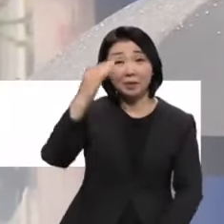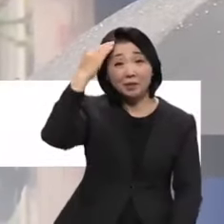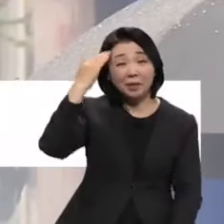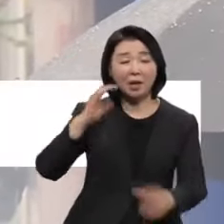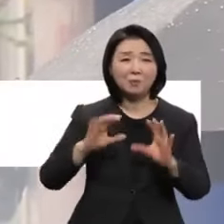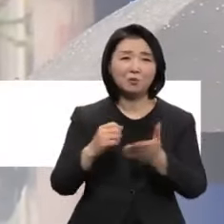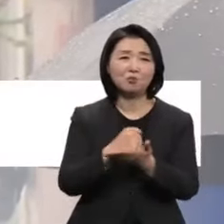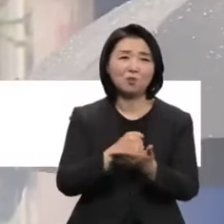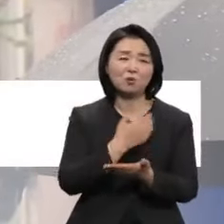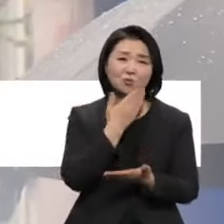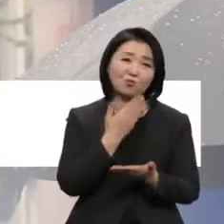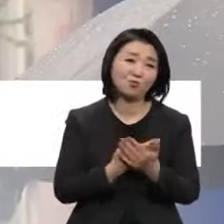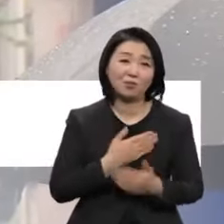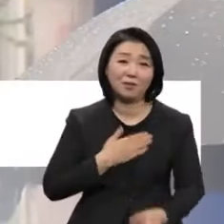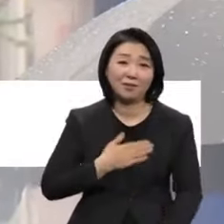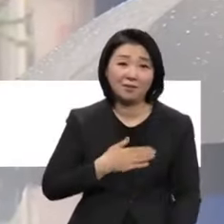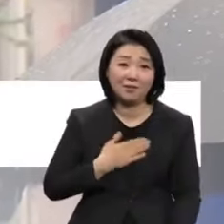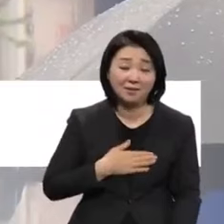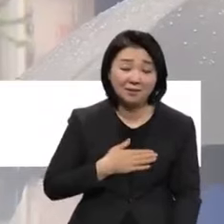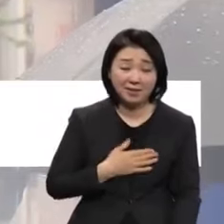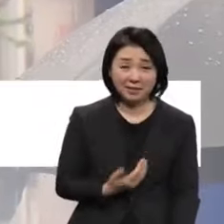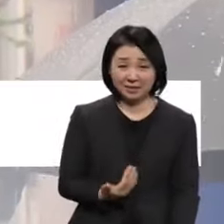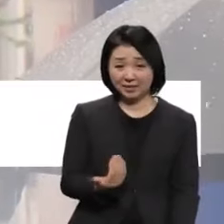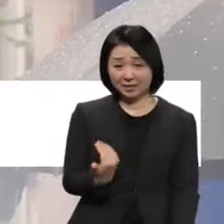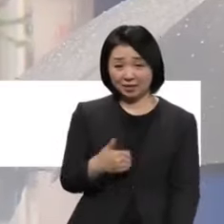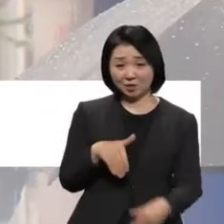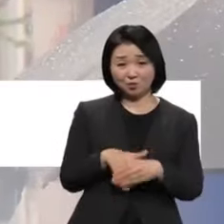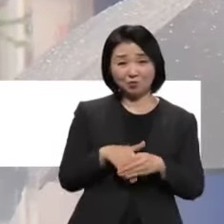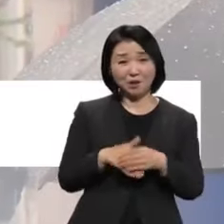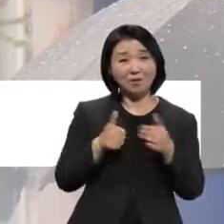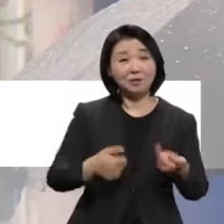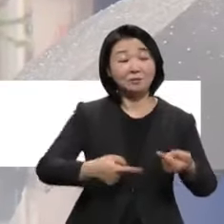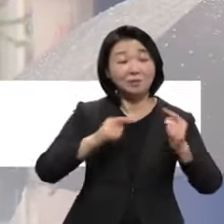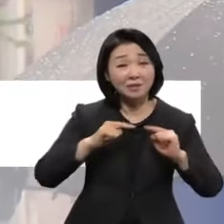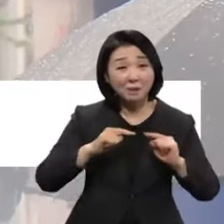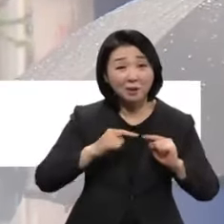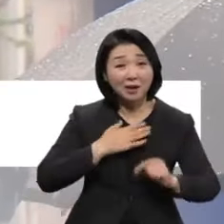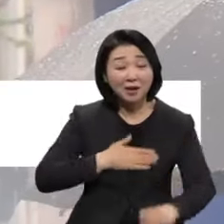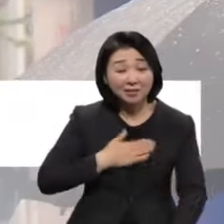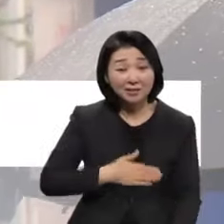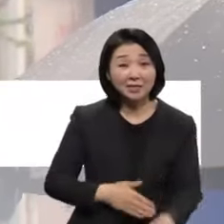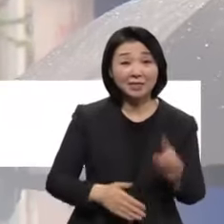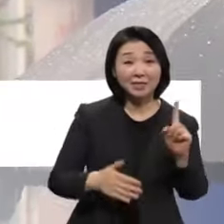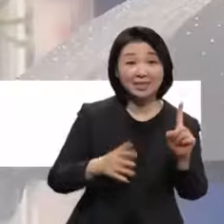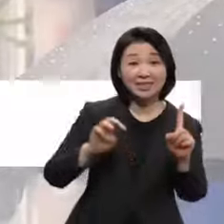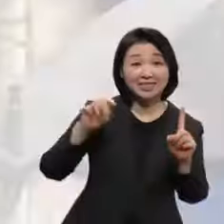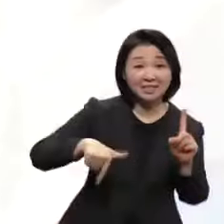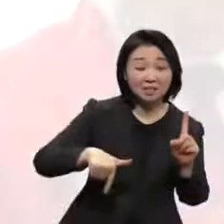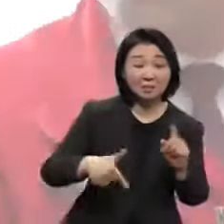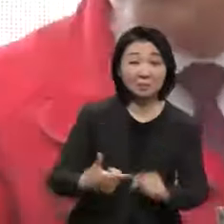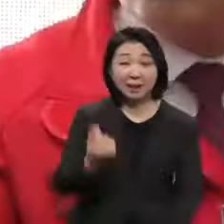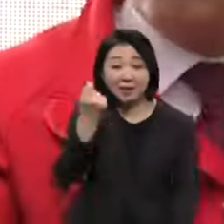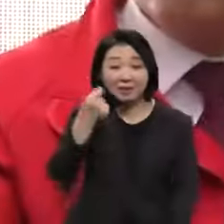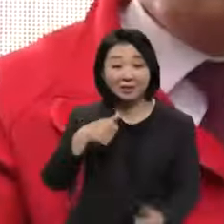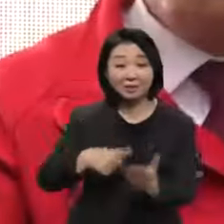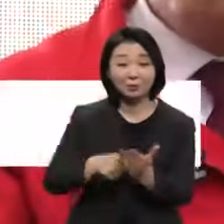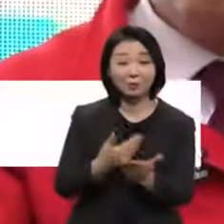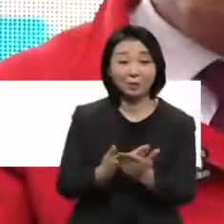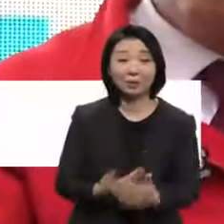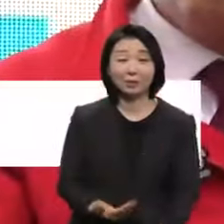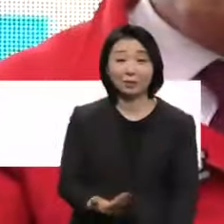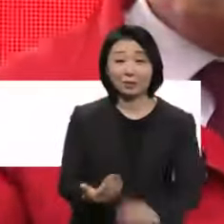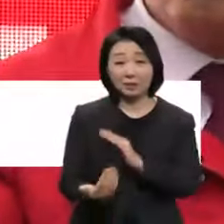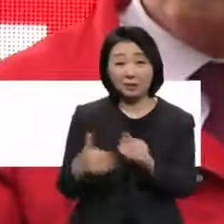운명이 달려있다는 생각으로 사전투표도 열심히 해주고 일찍 투표합시다.